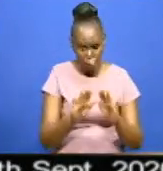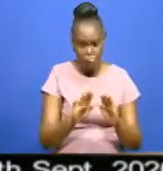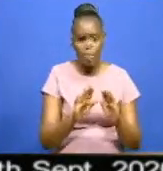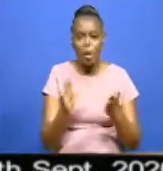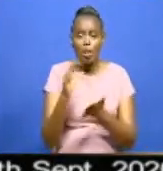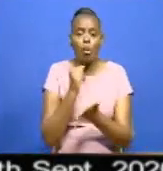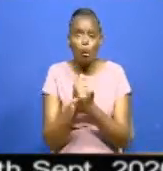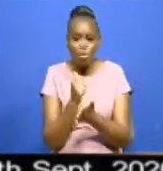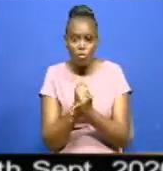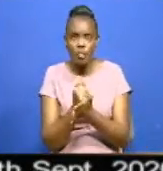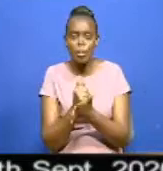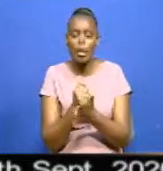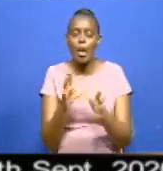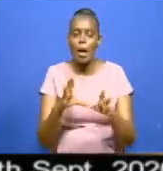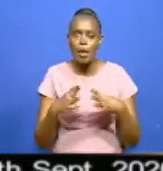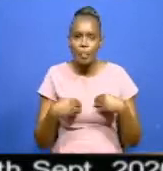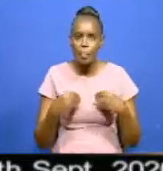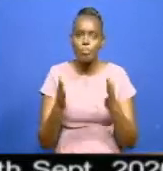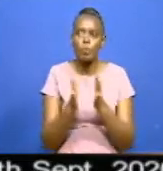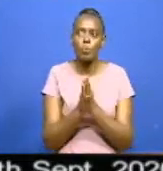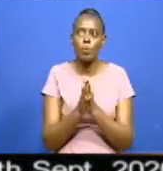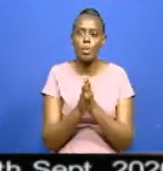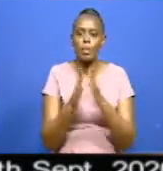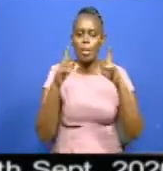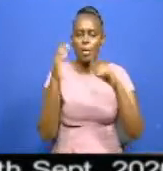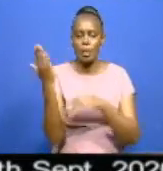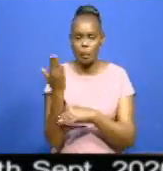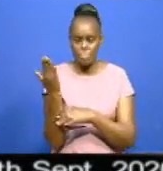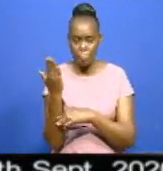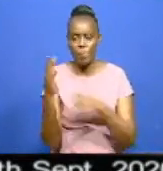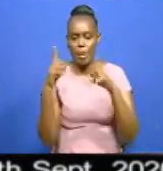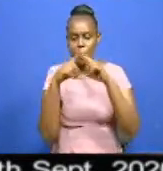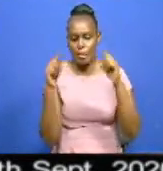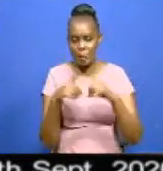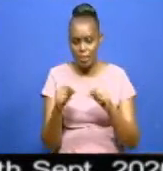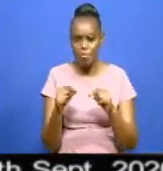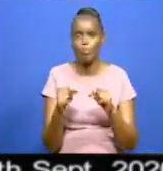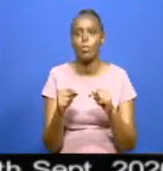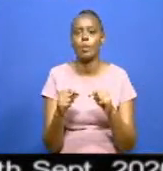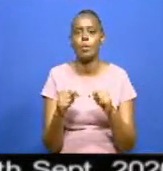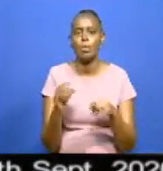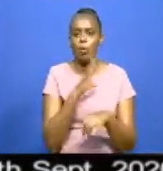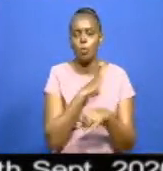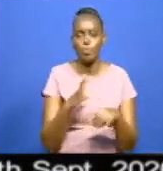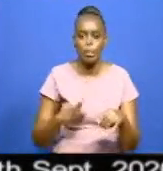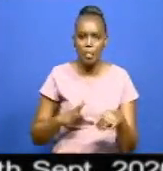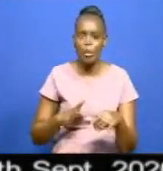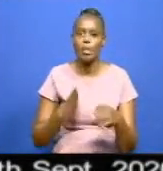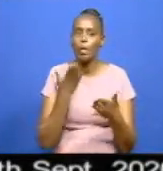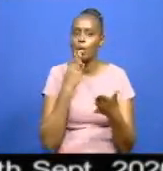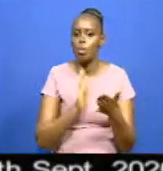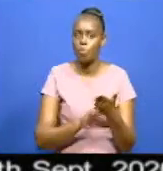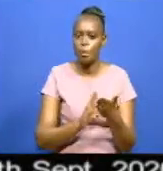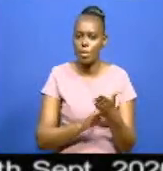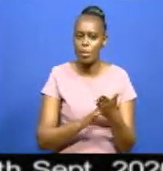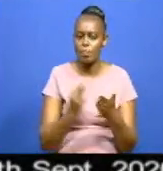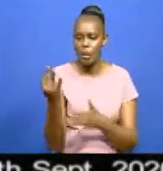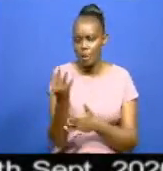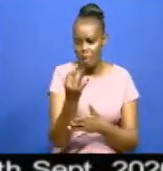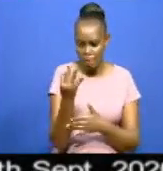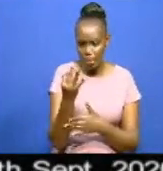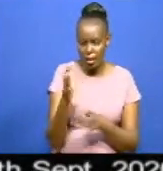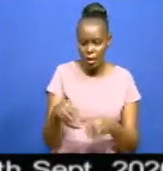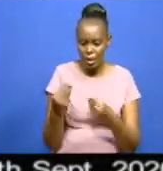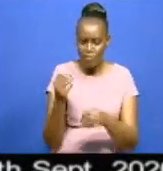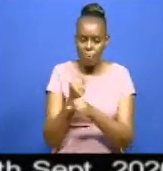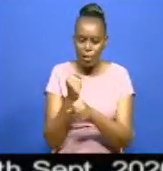Spika, nakubaliana na taarifa hii iliyotolewa na kamati hii kuwa hao watatu wapatiwe kazi